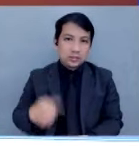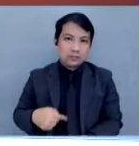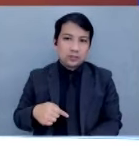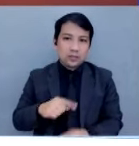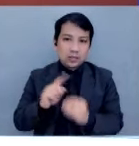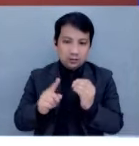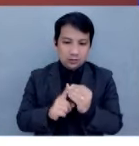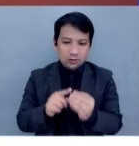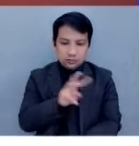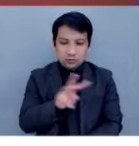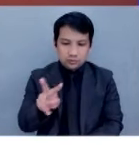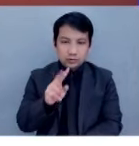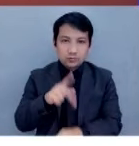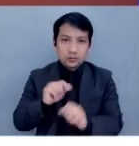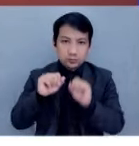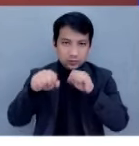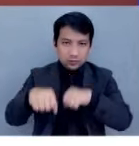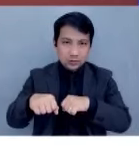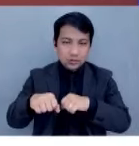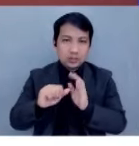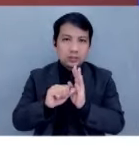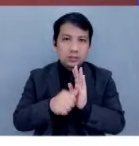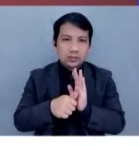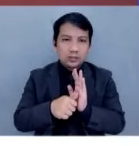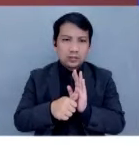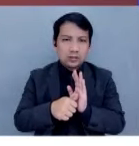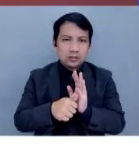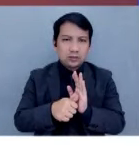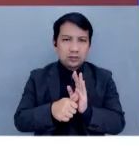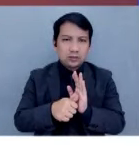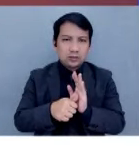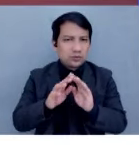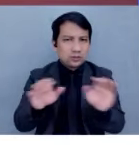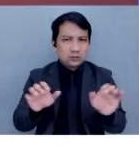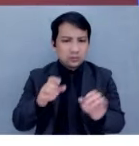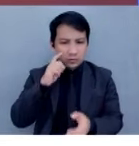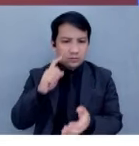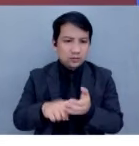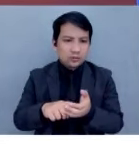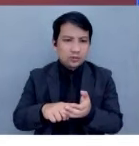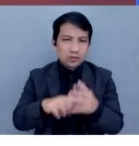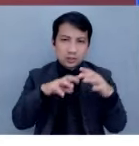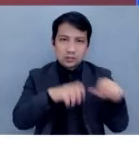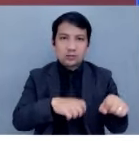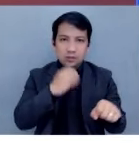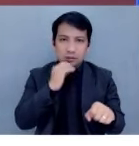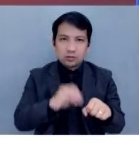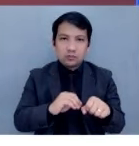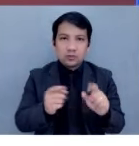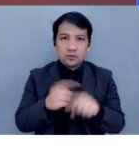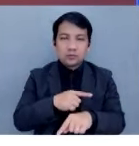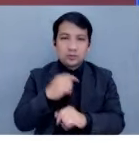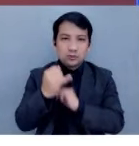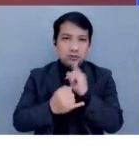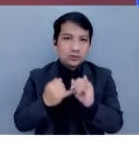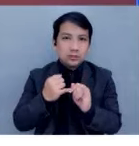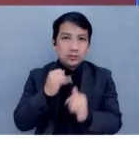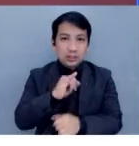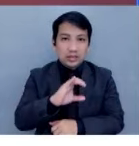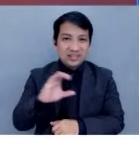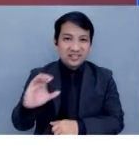Sa kabila ng iringan, ginit ng Pangulo na hindi niya kikilalanin ang posibleng arrest warrant ng International Criminal Court laban